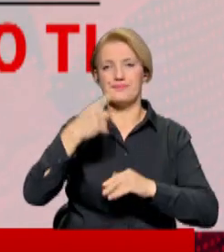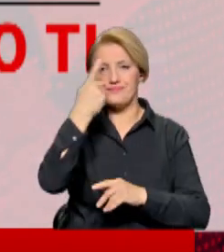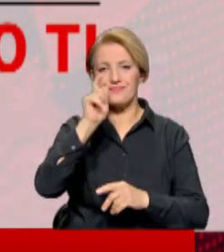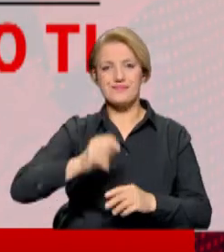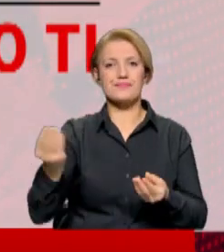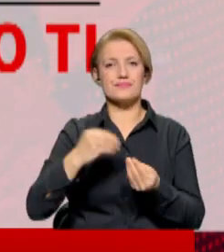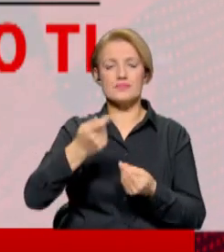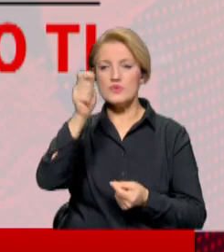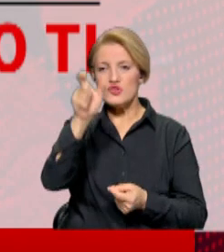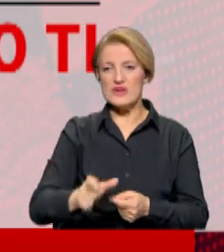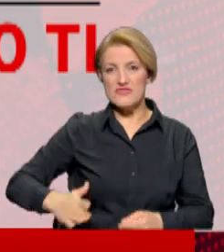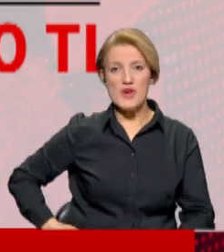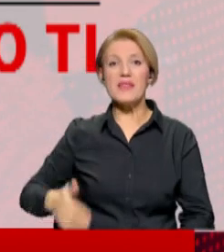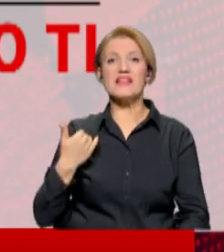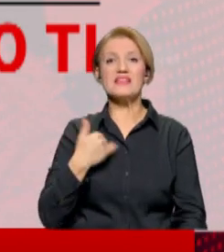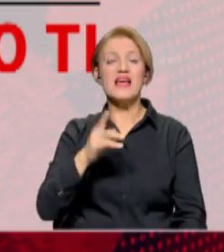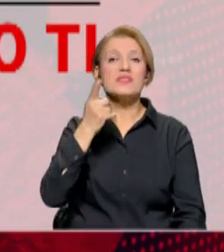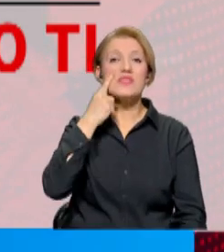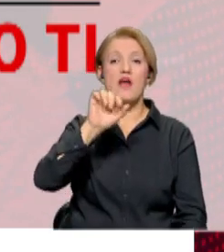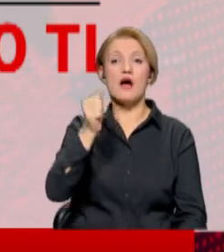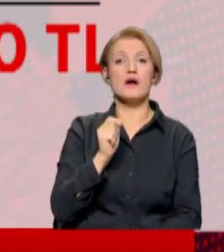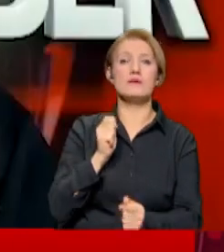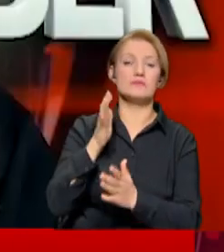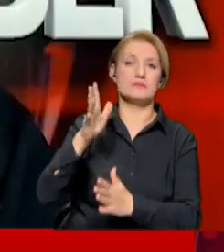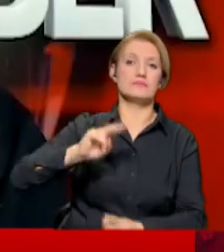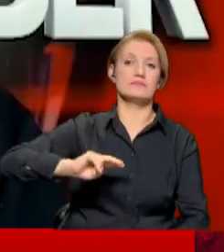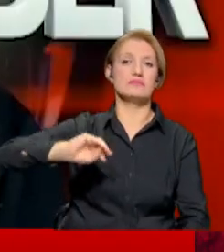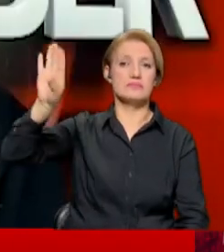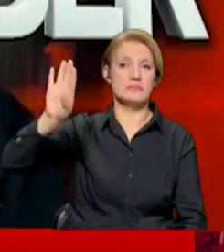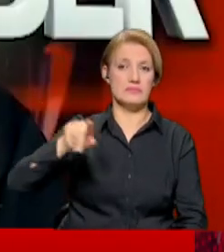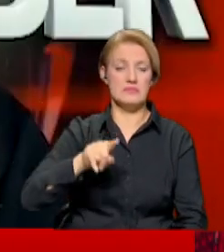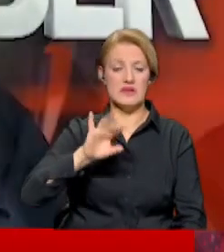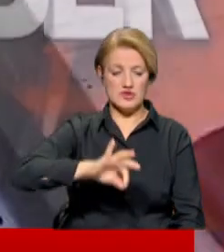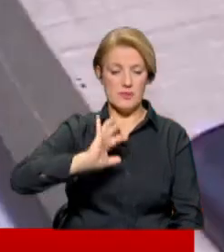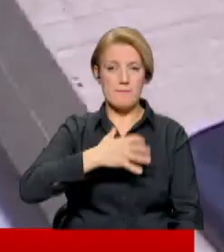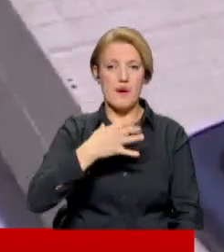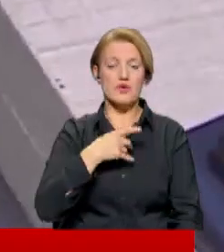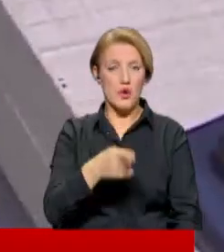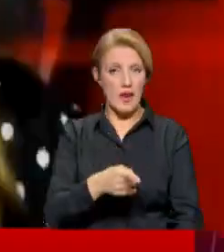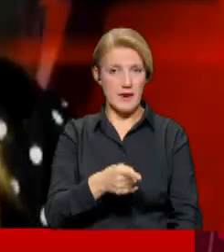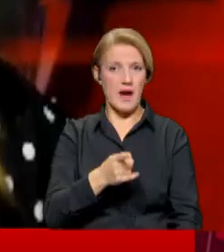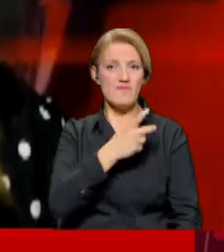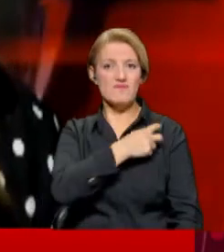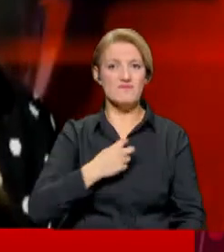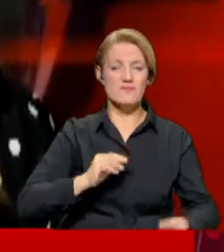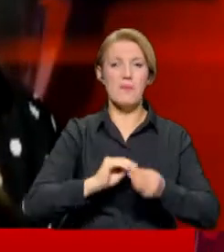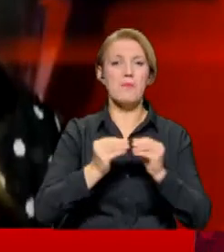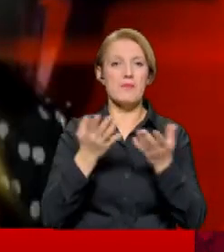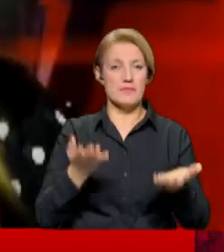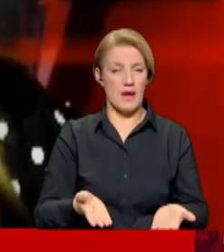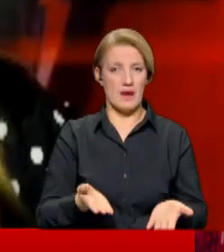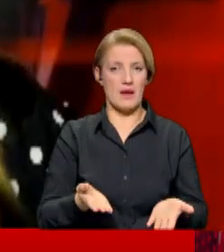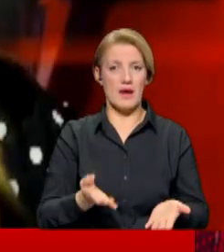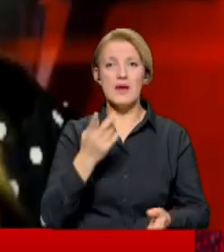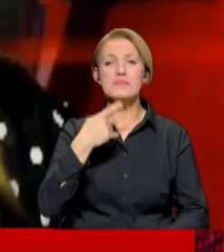zamlar işçinin cebine değil devletin kasasına gidiyor şu anda Patronlar da vergiden muzdarip Biz işçi olarak